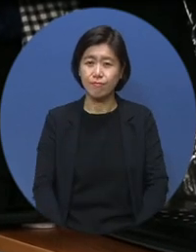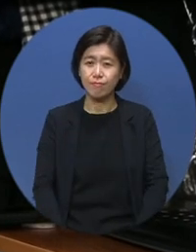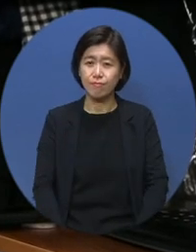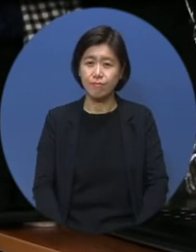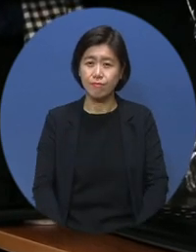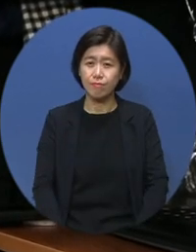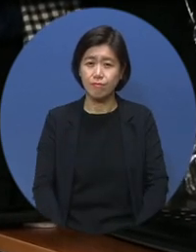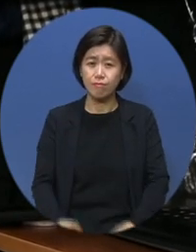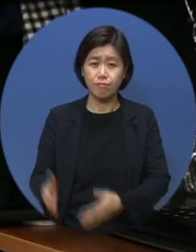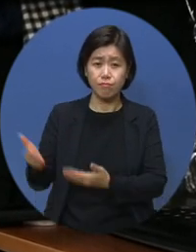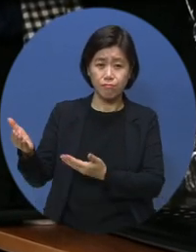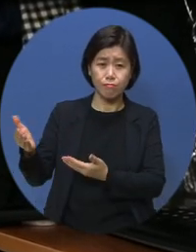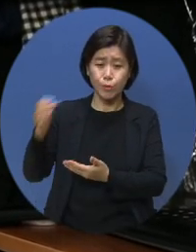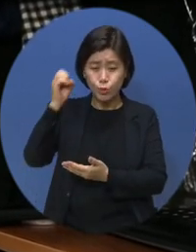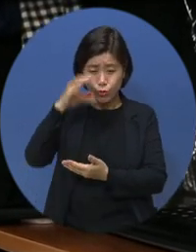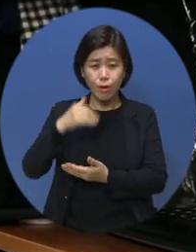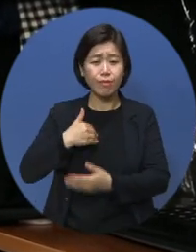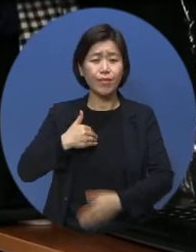좀 바빠